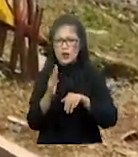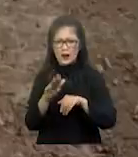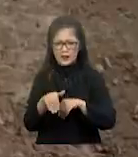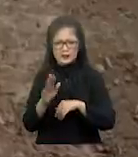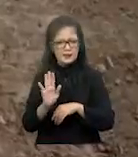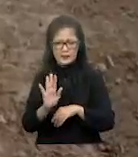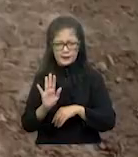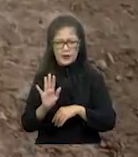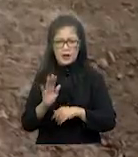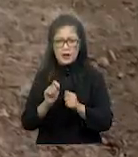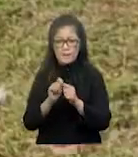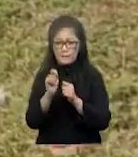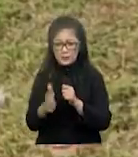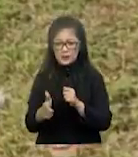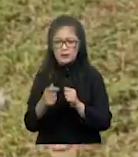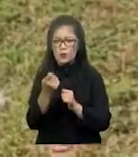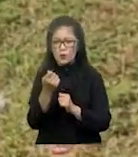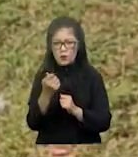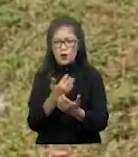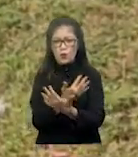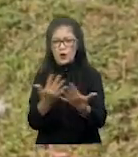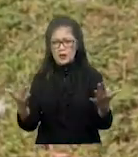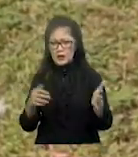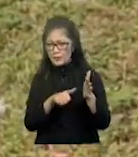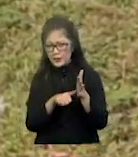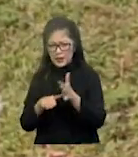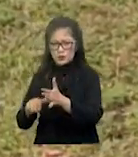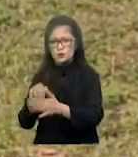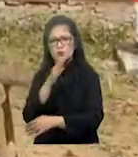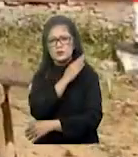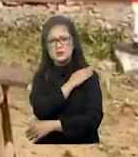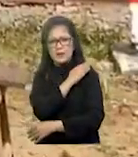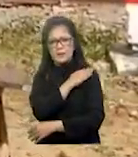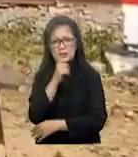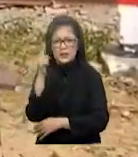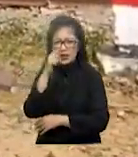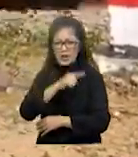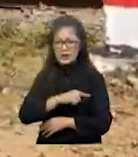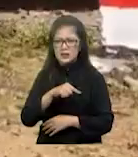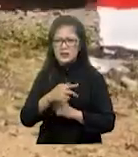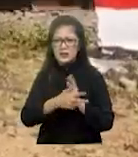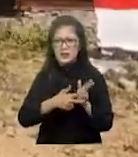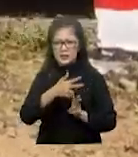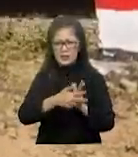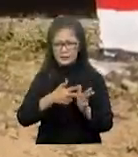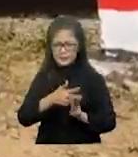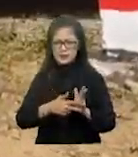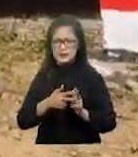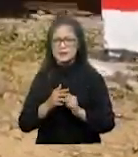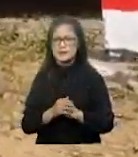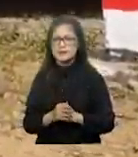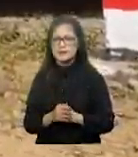Biaya pemasangan menggunakan dana masyarakat dibantu pejabat Ditjen Perkeretaapian. Tidak hanya memasang palang